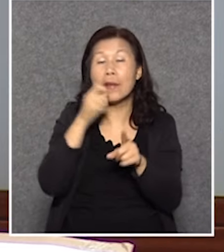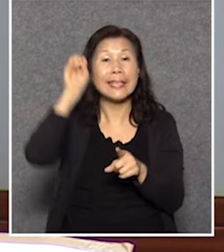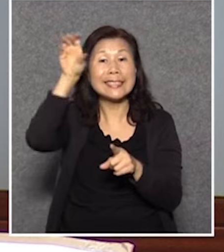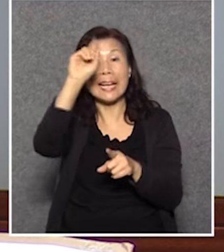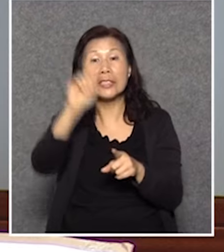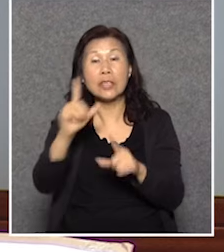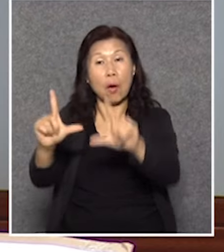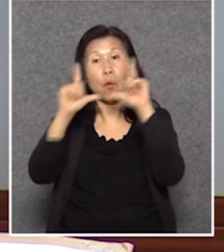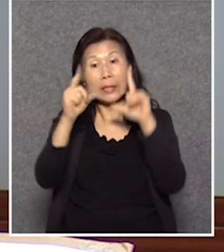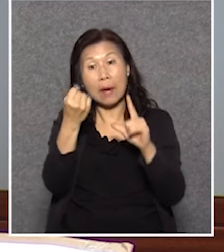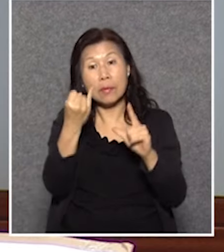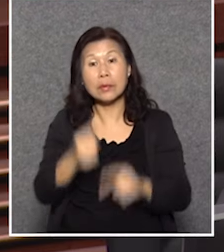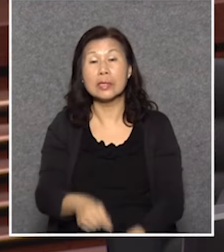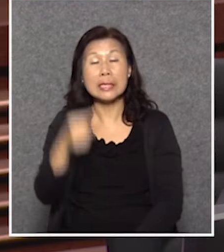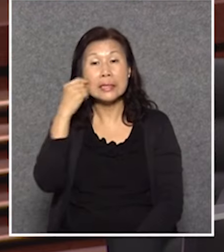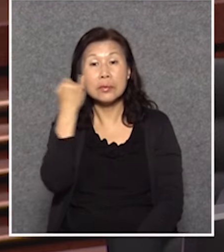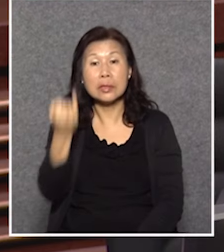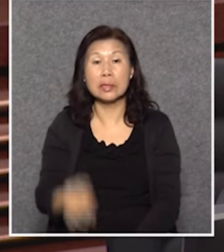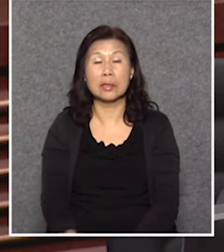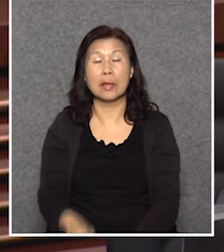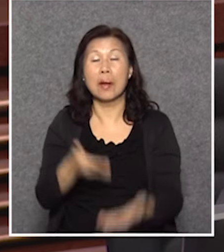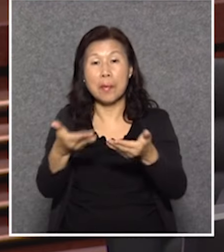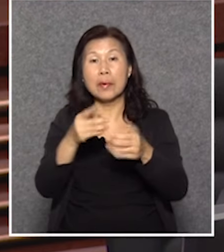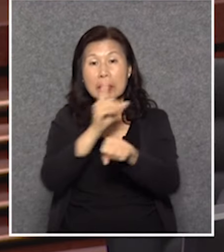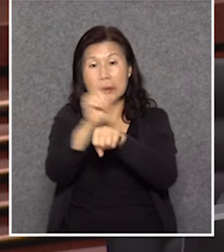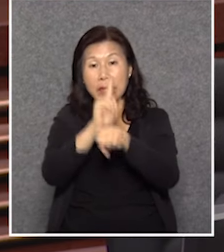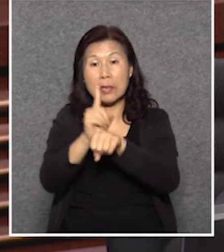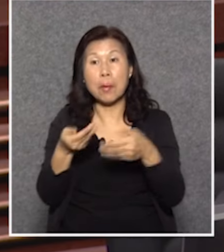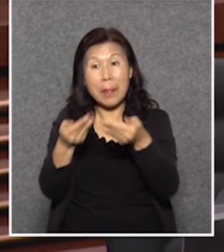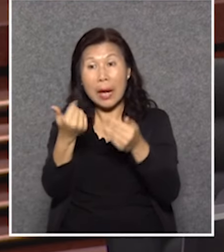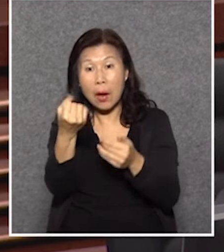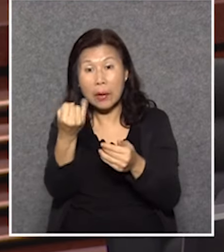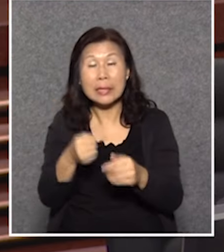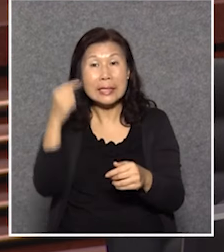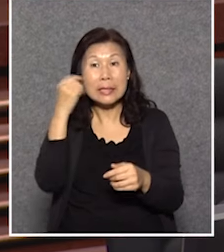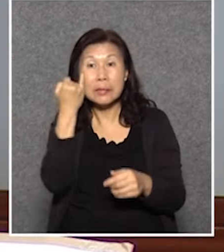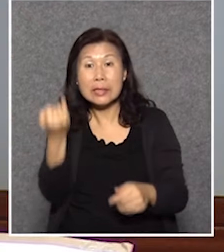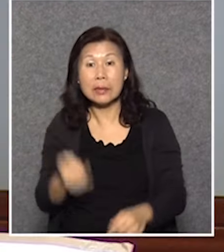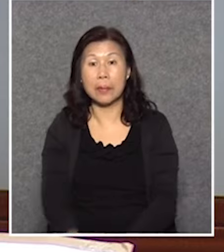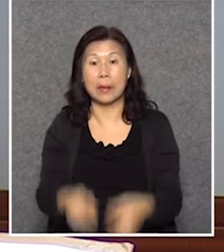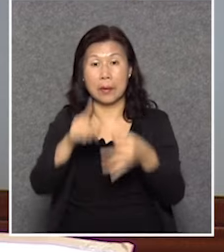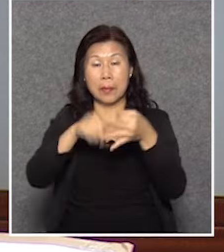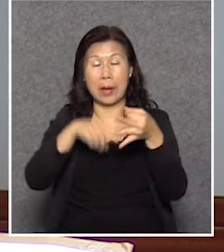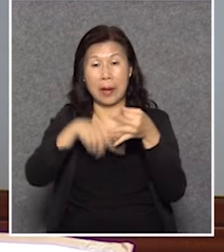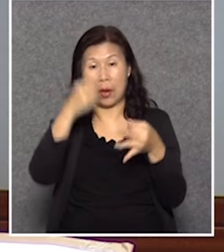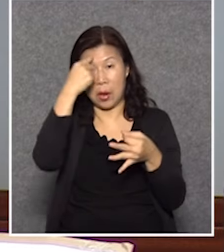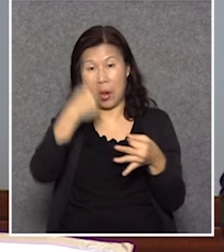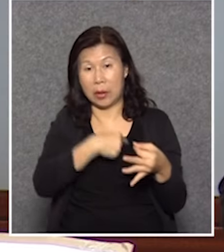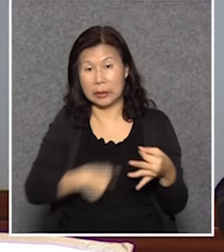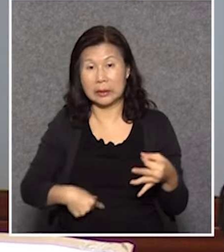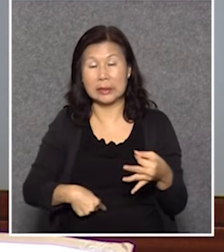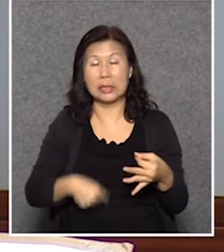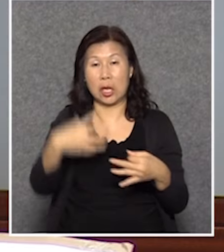間答一答啊！你知唔知啊？因為我俾一分鐘你好唔好？知唔知啊？ 梁國雄議員，請你向主席發言。 咁